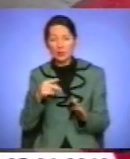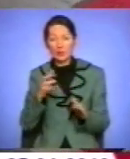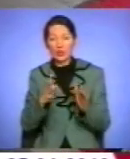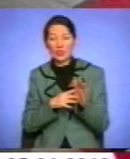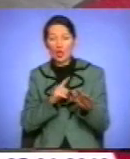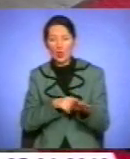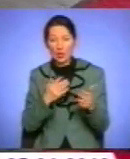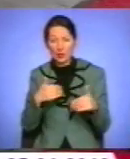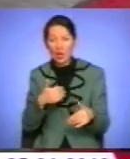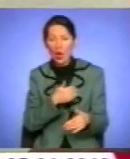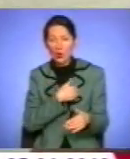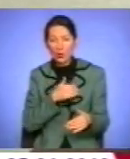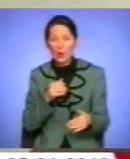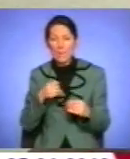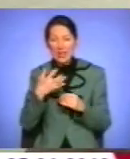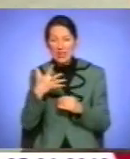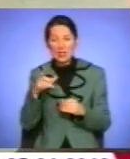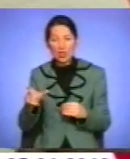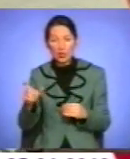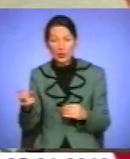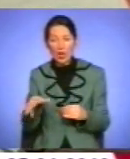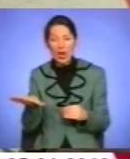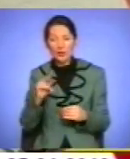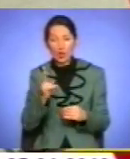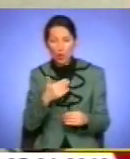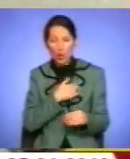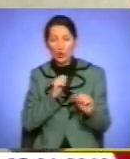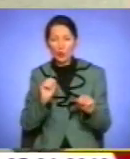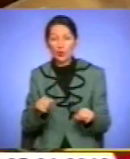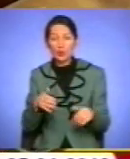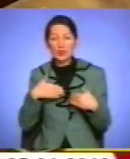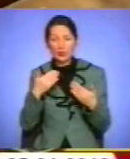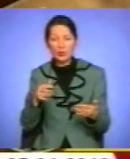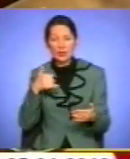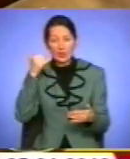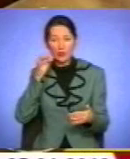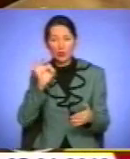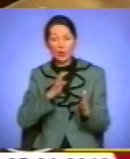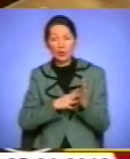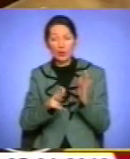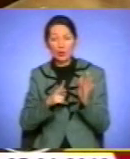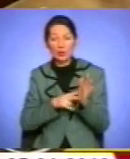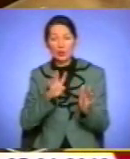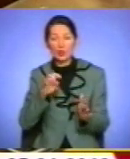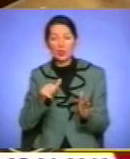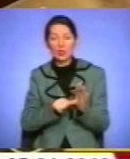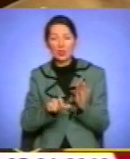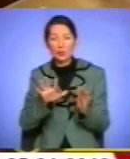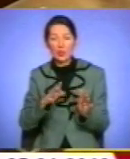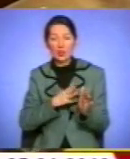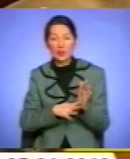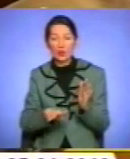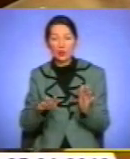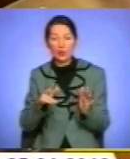зголосилося 15 учасників. Усі бажаючі долучитися можуть звернутися за телефоном 097 465